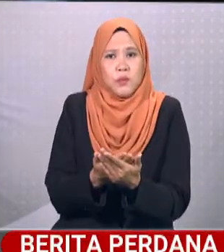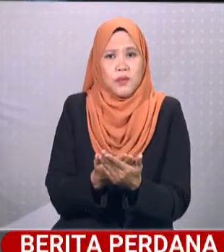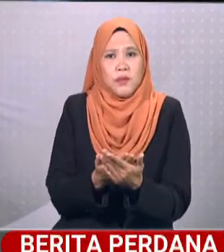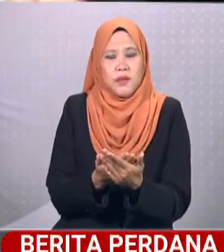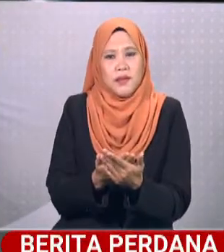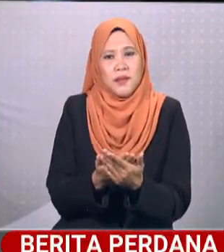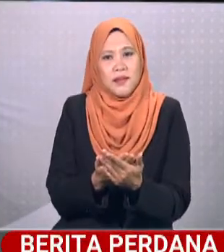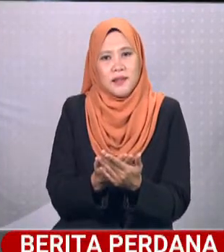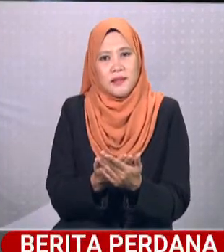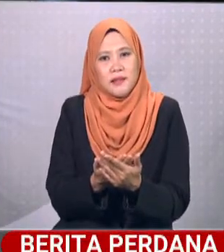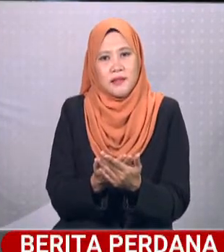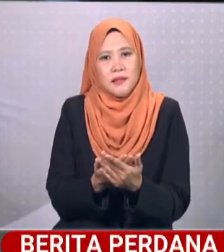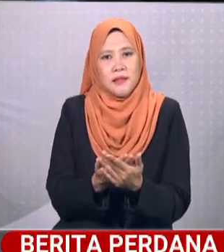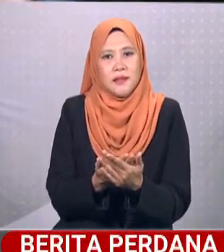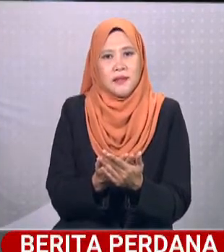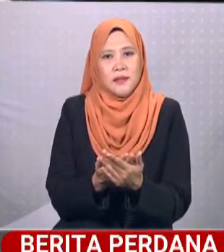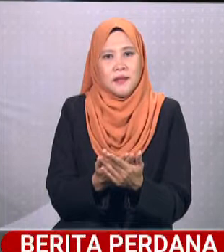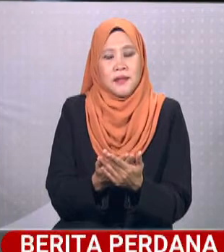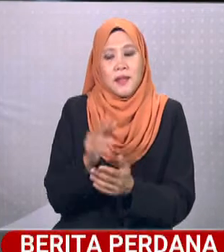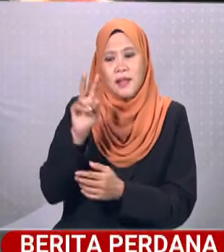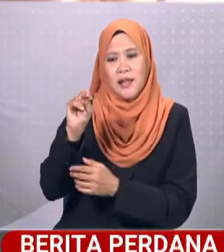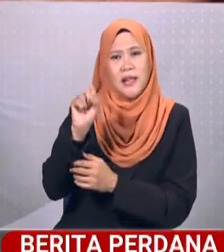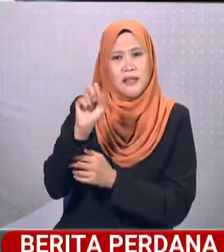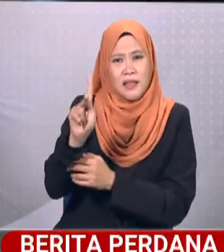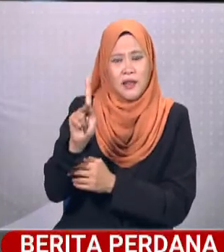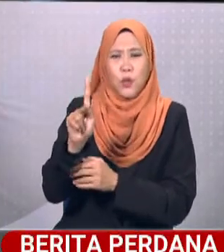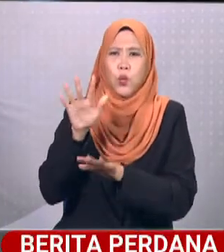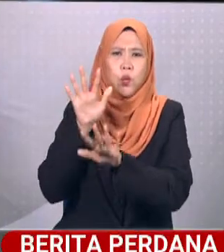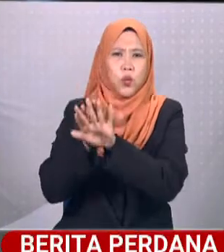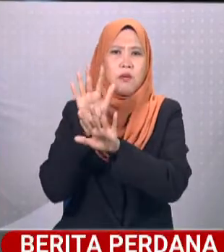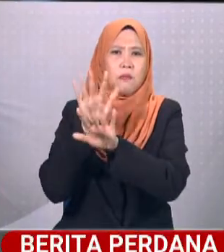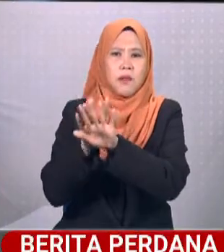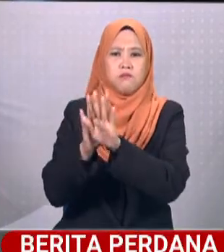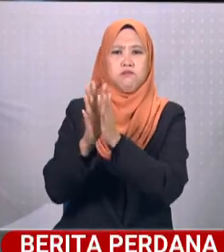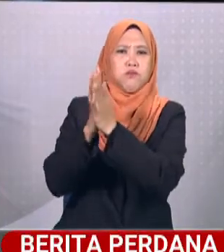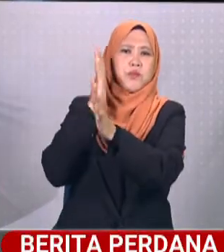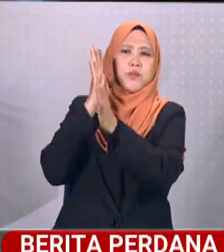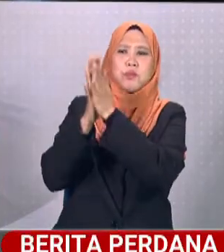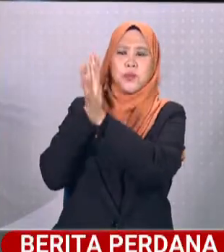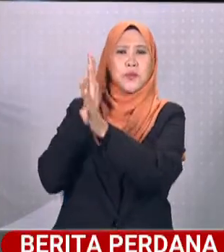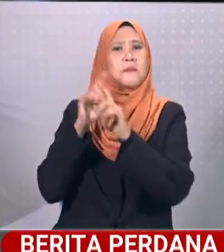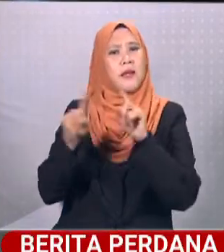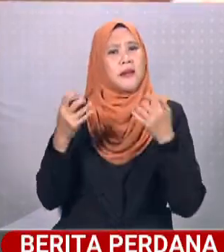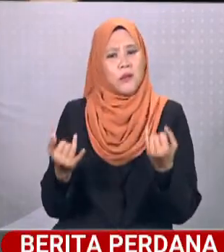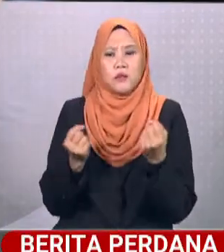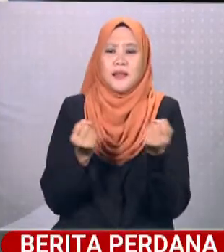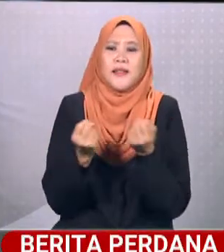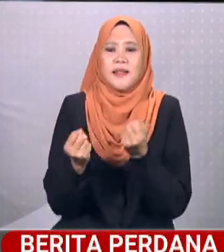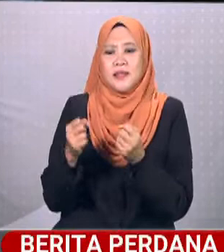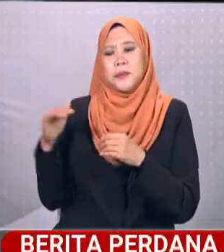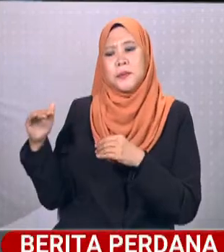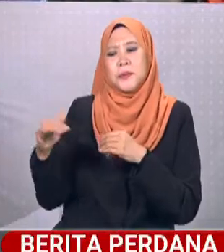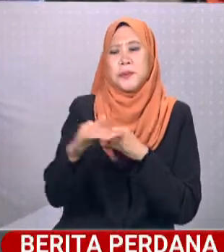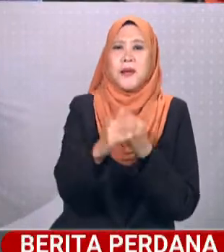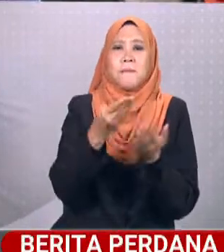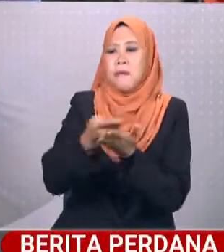nak maksudnya kalau di NSK tu kena beratur nak masuk. Sekarang ni saya lebih selesa naik kereta, lepas tu dapat